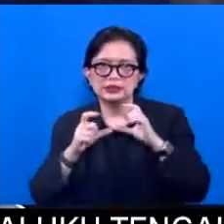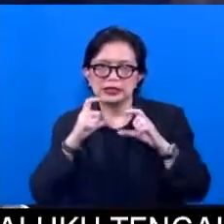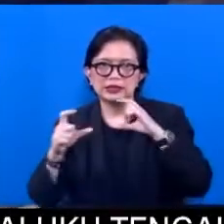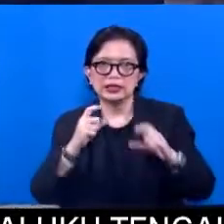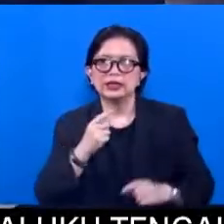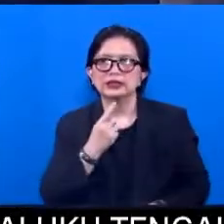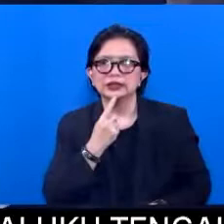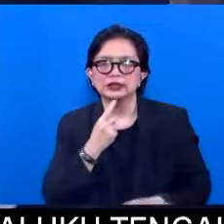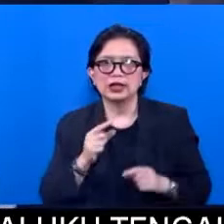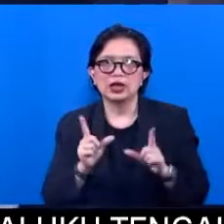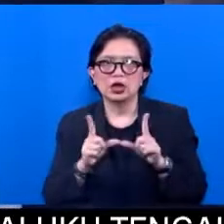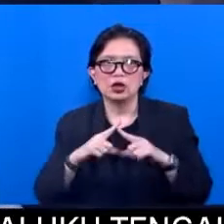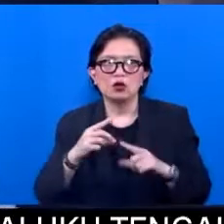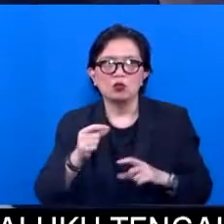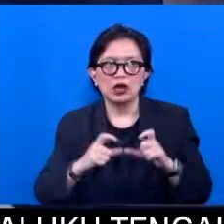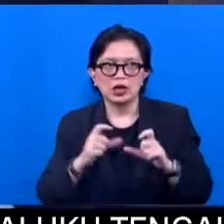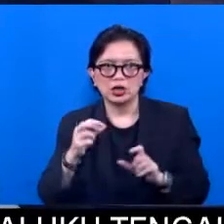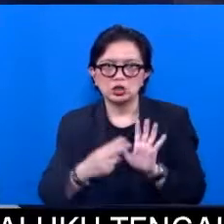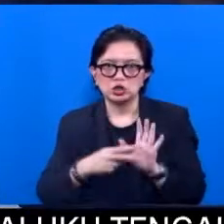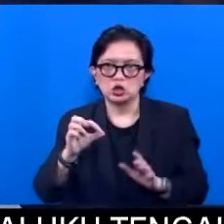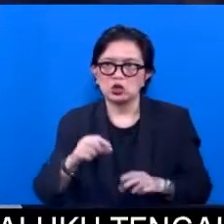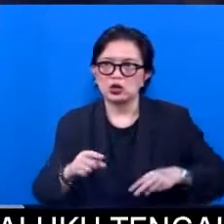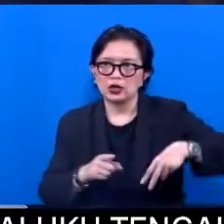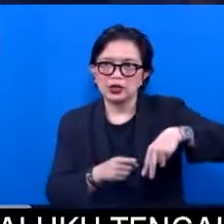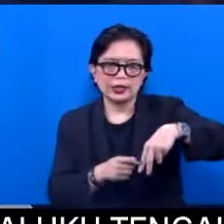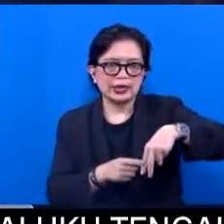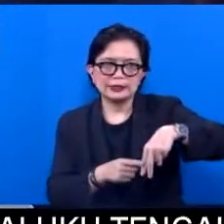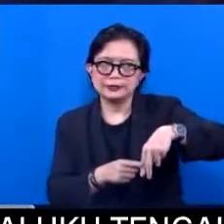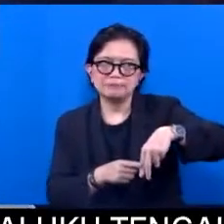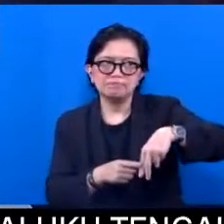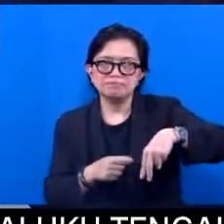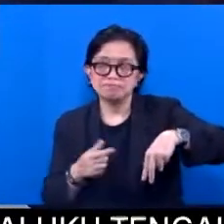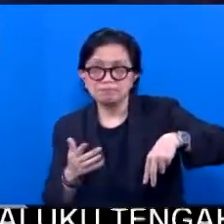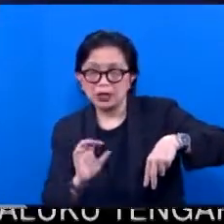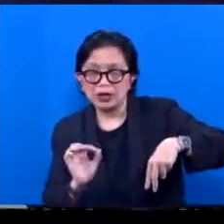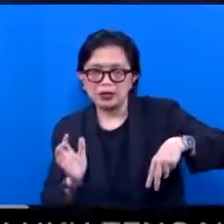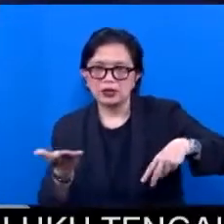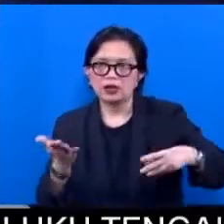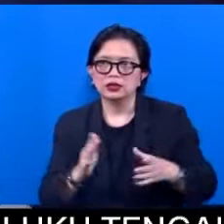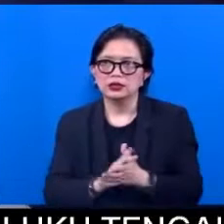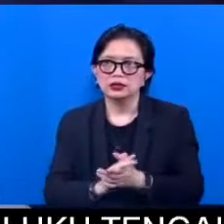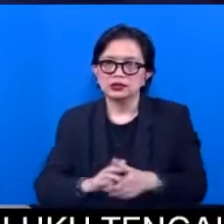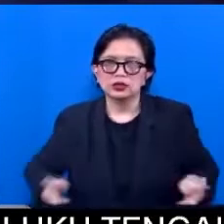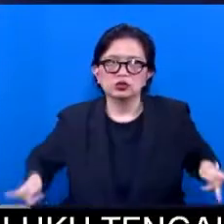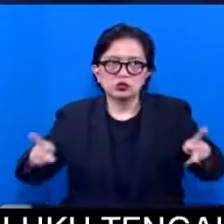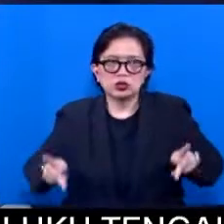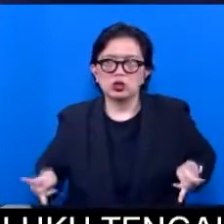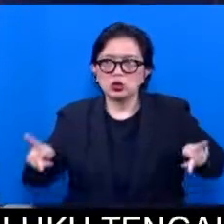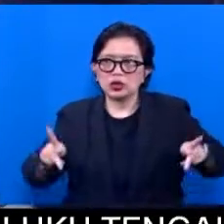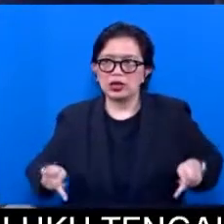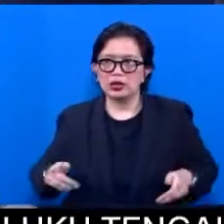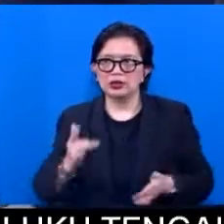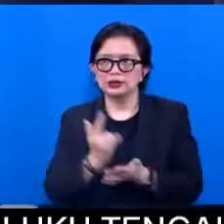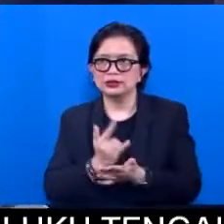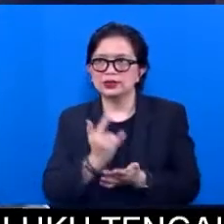Jawa Tengah. Meski tidak memiliki kaki yang normal dan harus bergantung pada kursi roda, ia tetap semangat beraktivitas untuk menghidupi